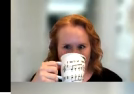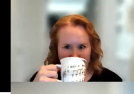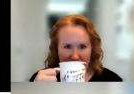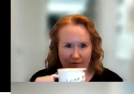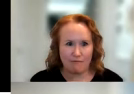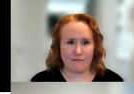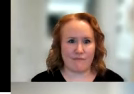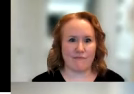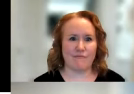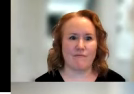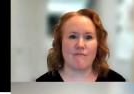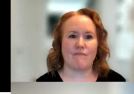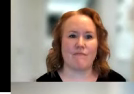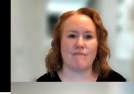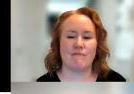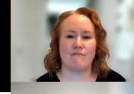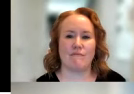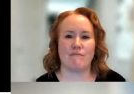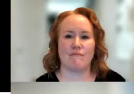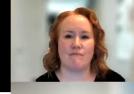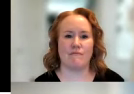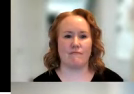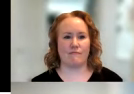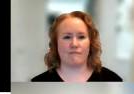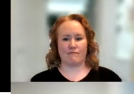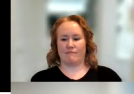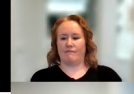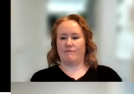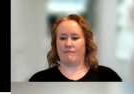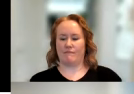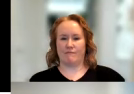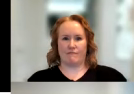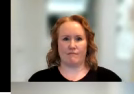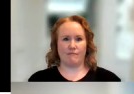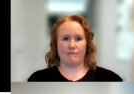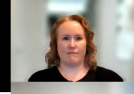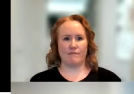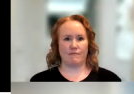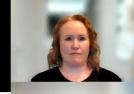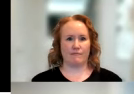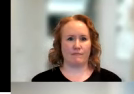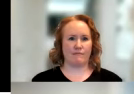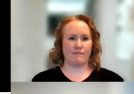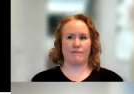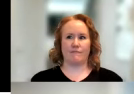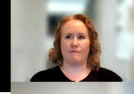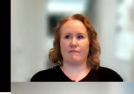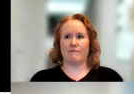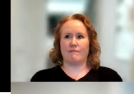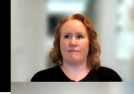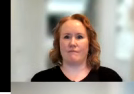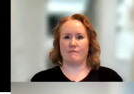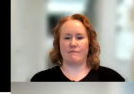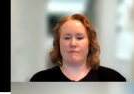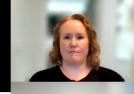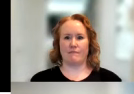følge med her. Poenget jo funksjonen i denne sammenheng, hva det de gjør for noe, og det jo det utstyret som gjør at man da